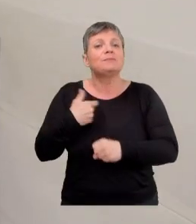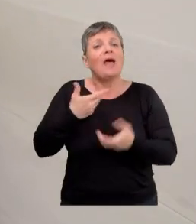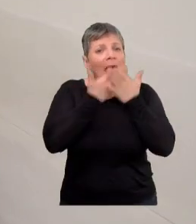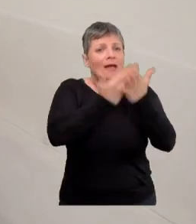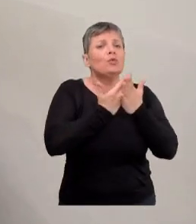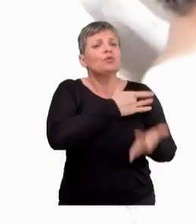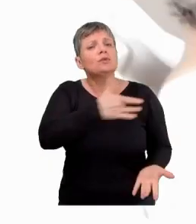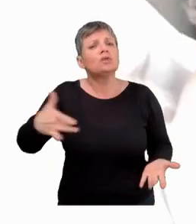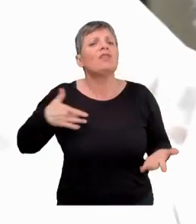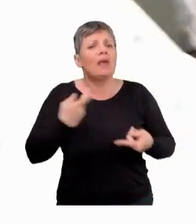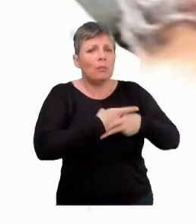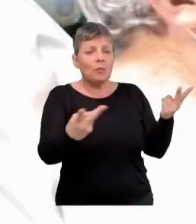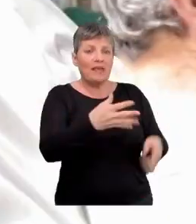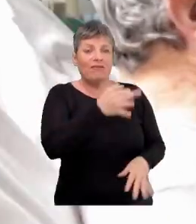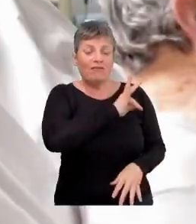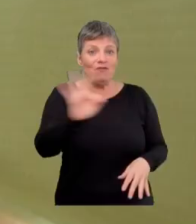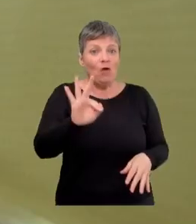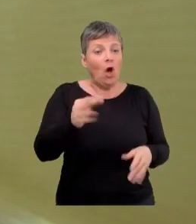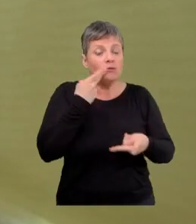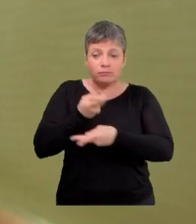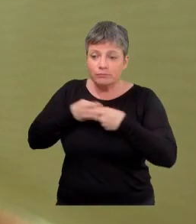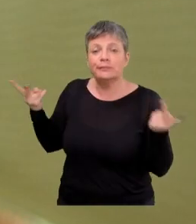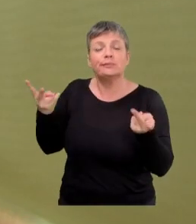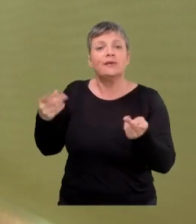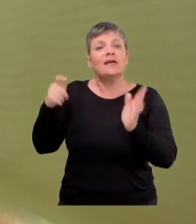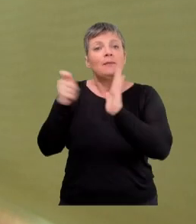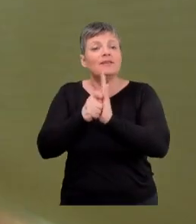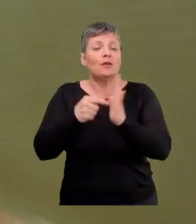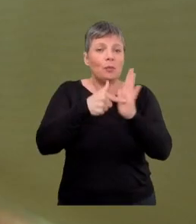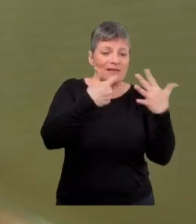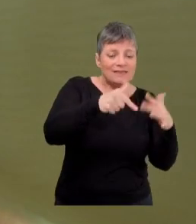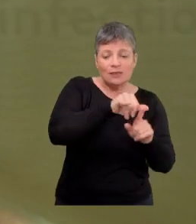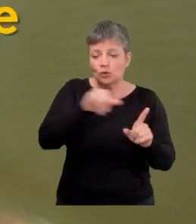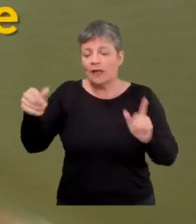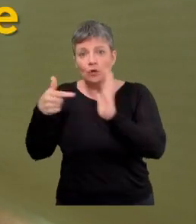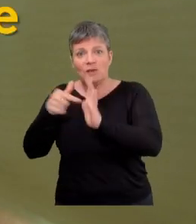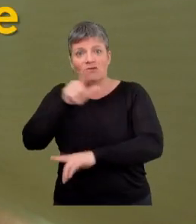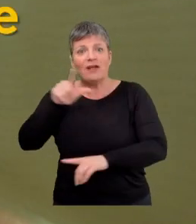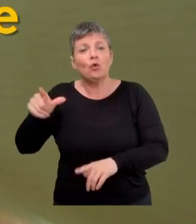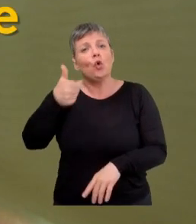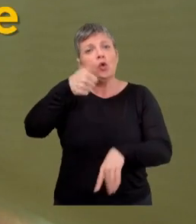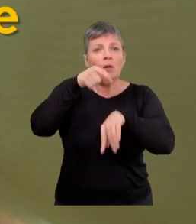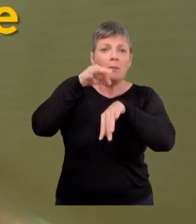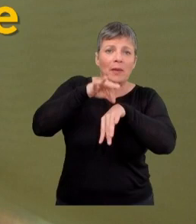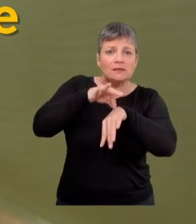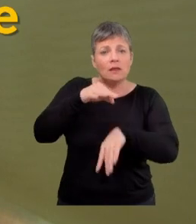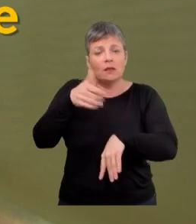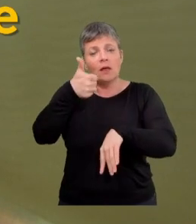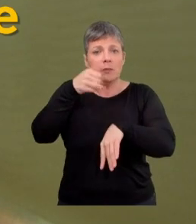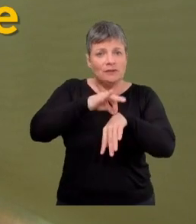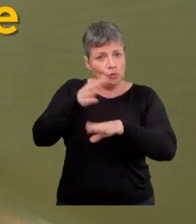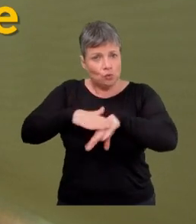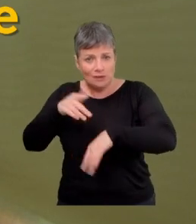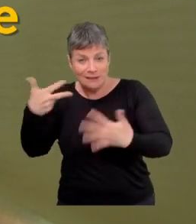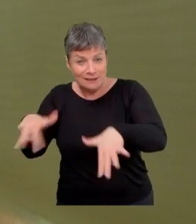publique France. Dans le détail, sur la période 2017 à 2022, un patient hospitalisé sur 18 est touché par une infection